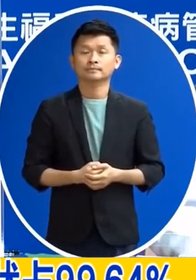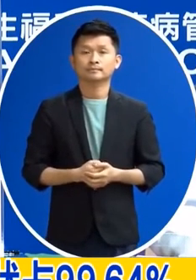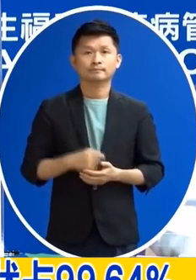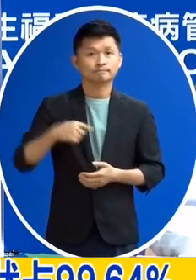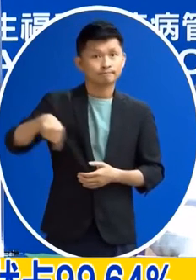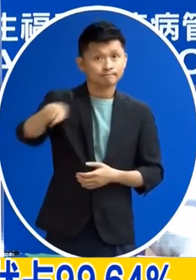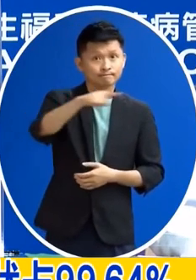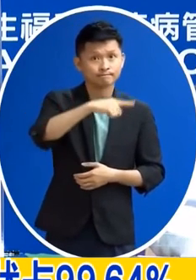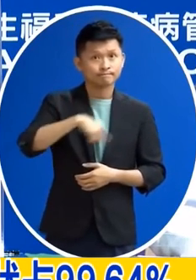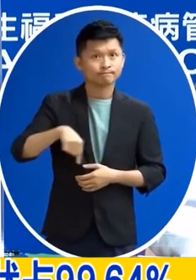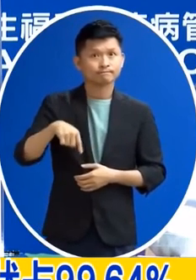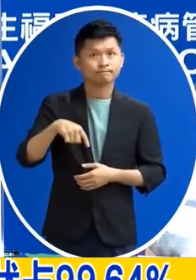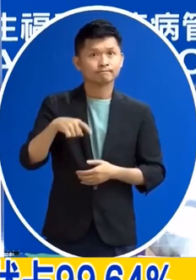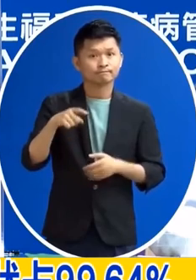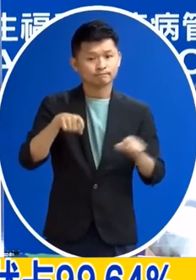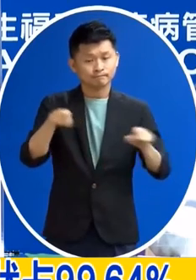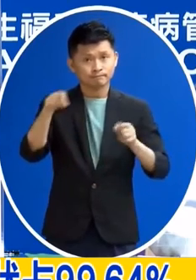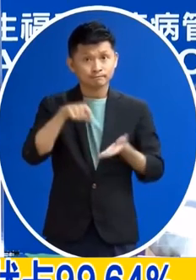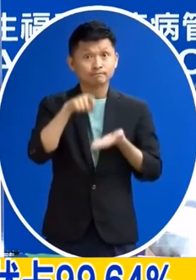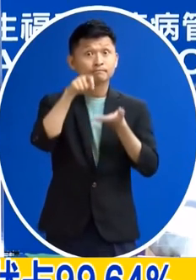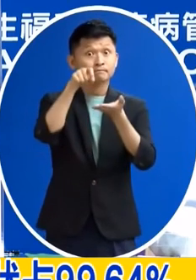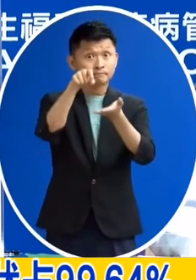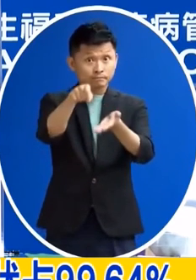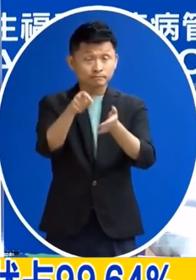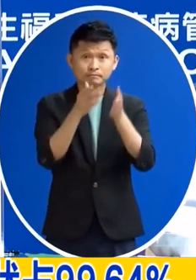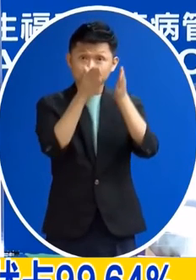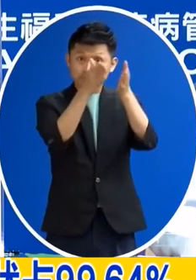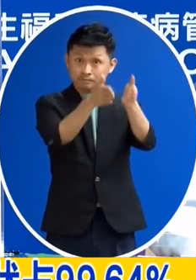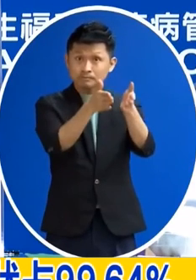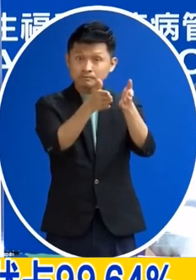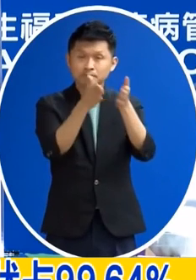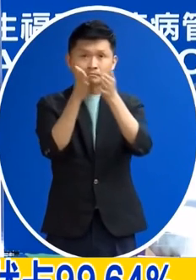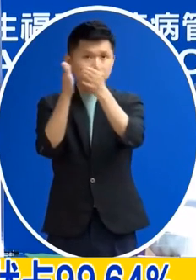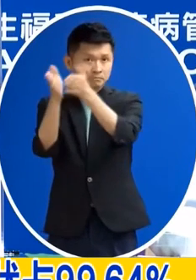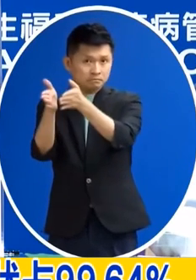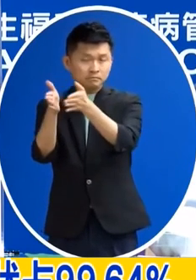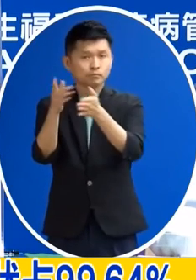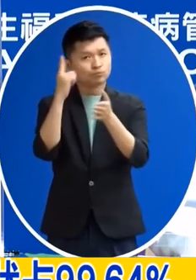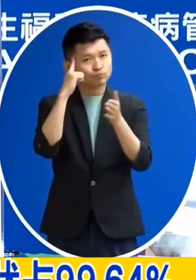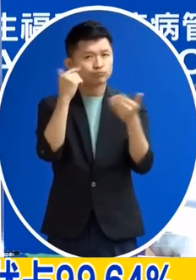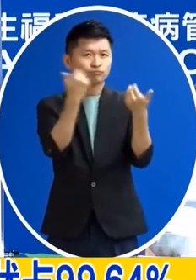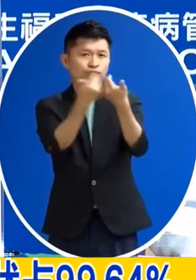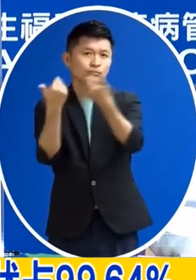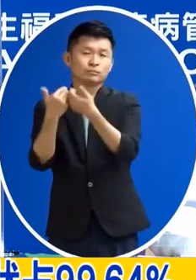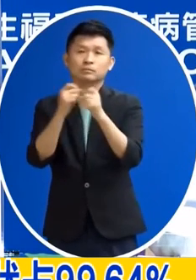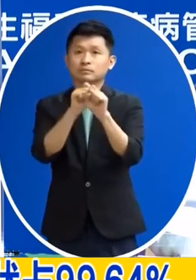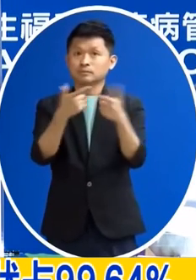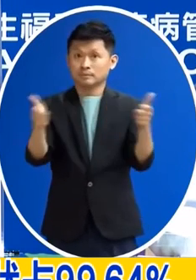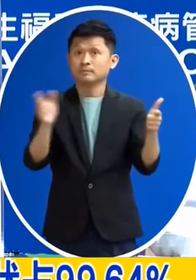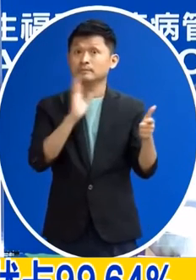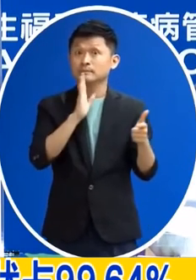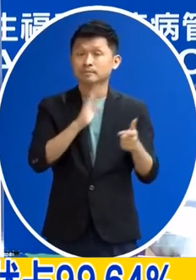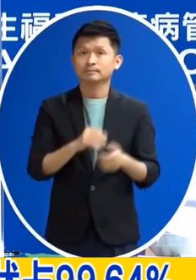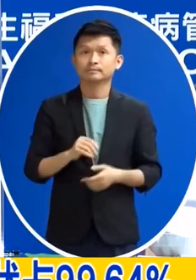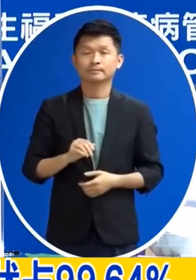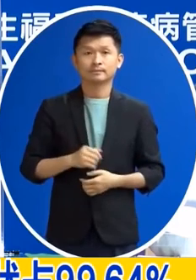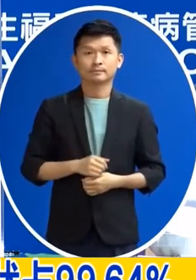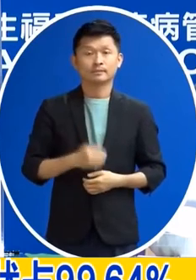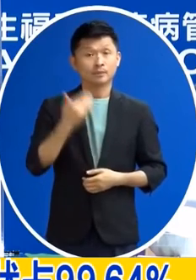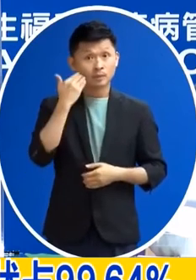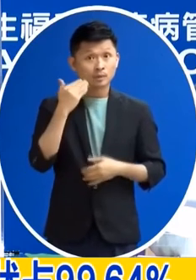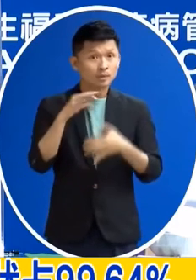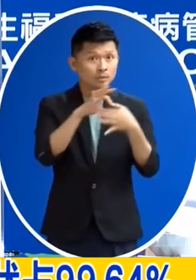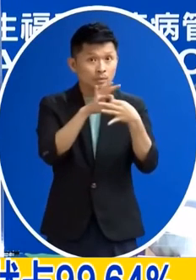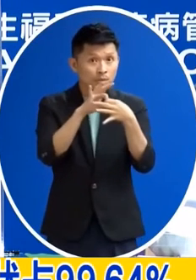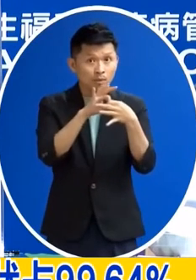大家在我们提出来的一个方向里面。当然各有一些不同的意见哈，不过我们有一些相关的意见，我们也